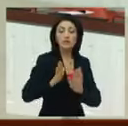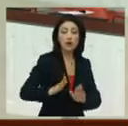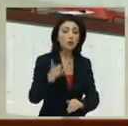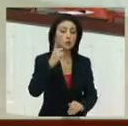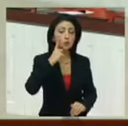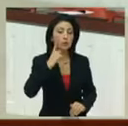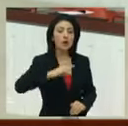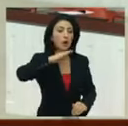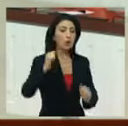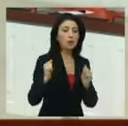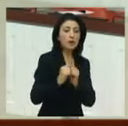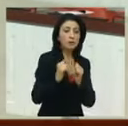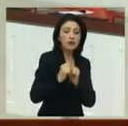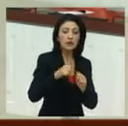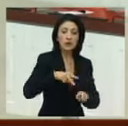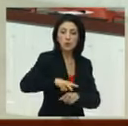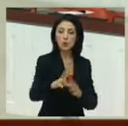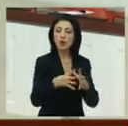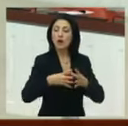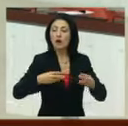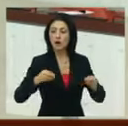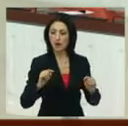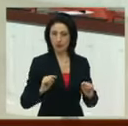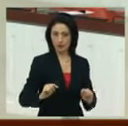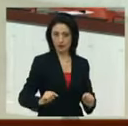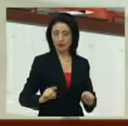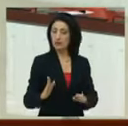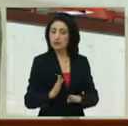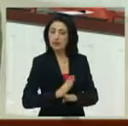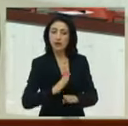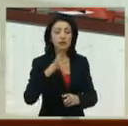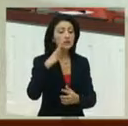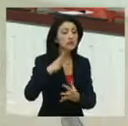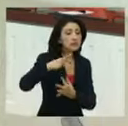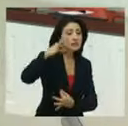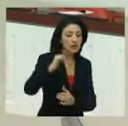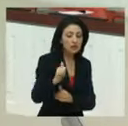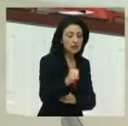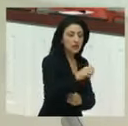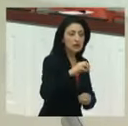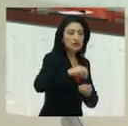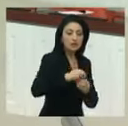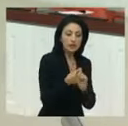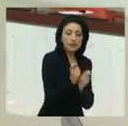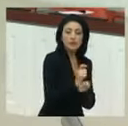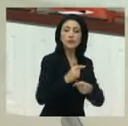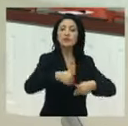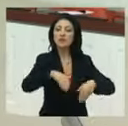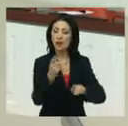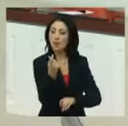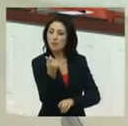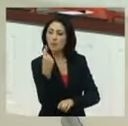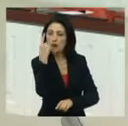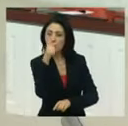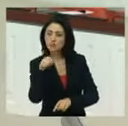hükümet Avrupa Birliği pusulasını kaybetti. Çünkü insanlık değerleri üstünden dönüşmeyi değil, para